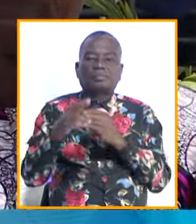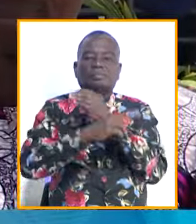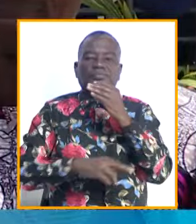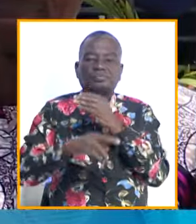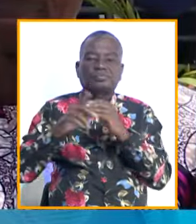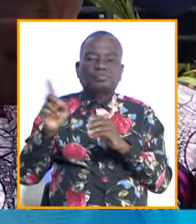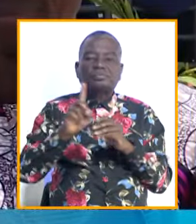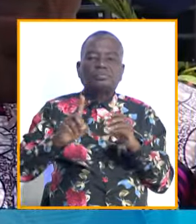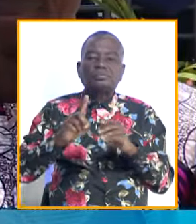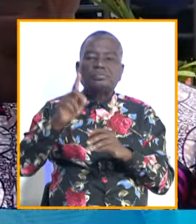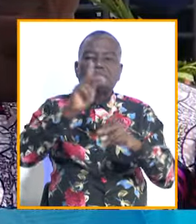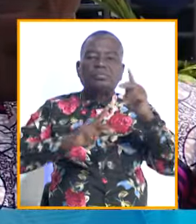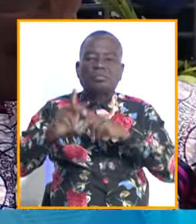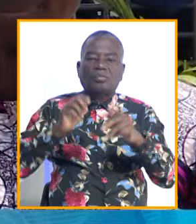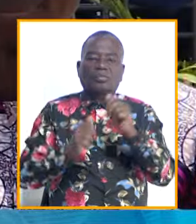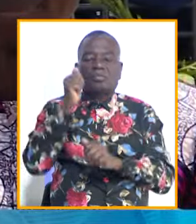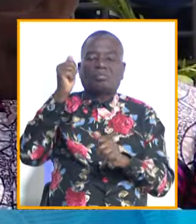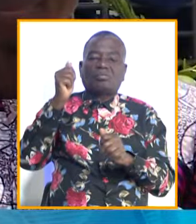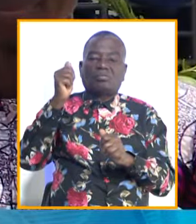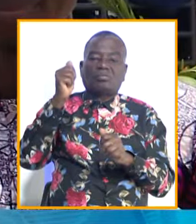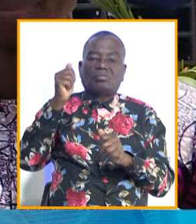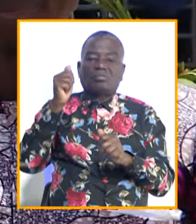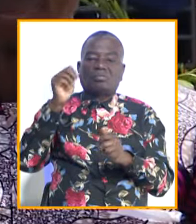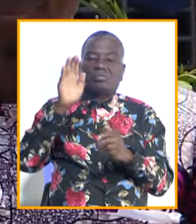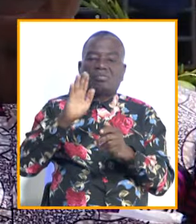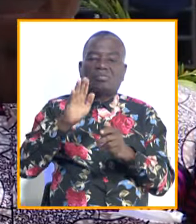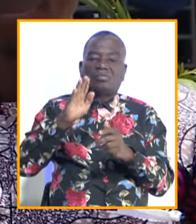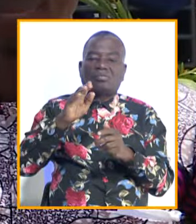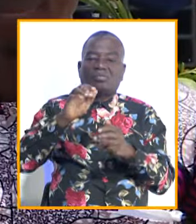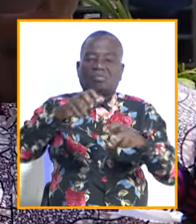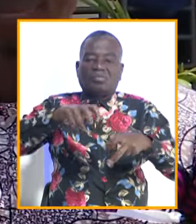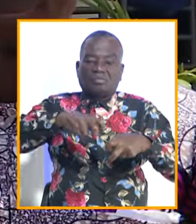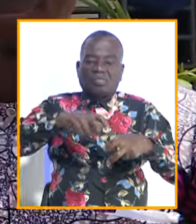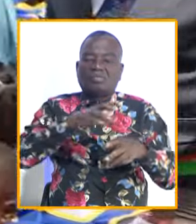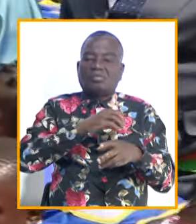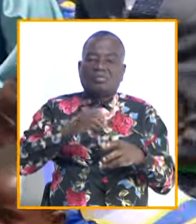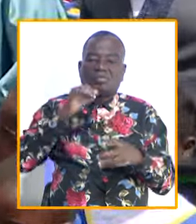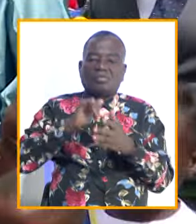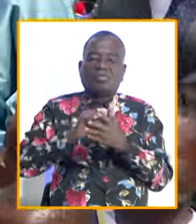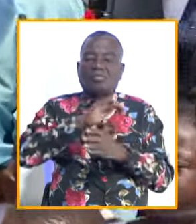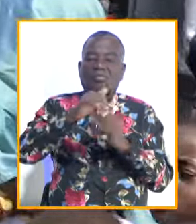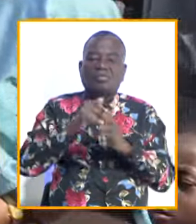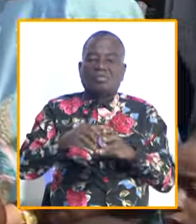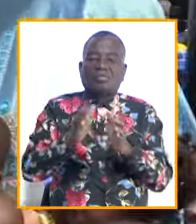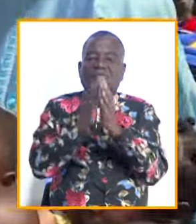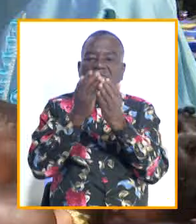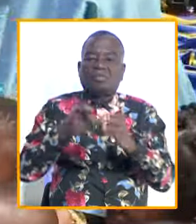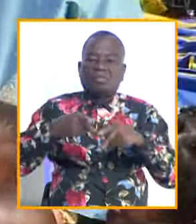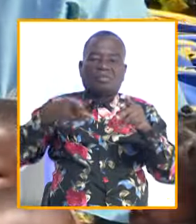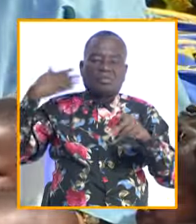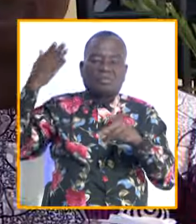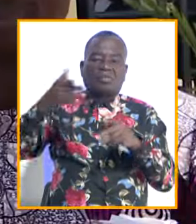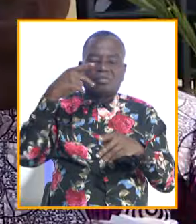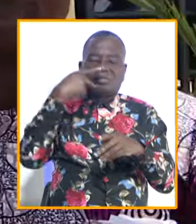la population est plus ou moins indigente. Et donc, ces kits-là permettront aux